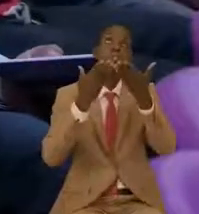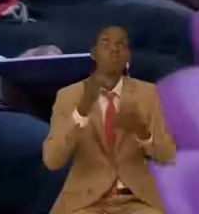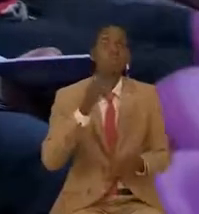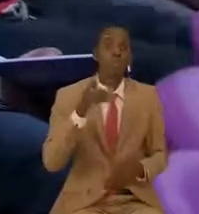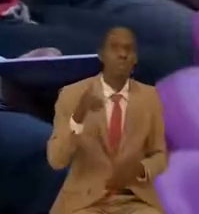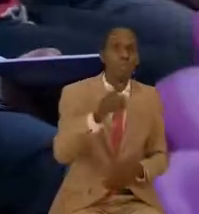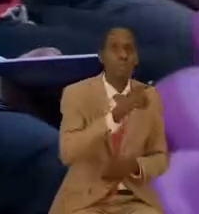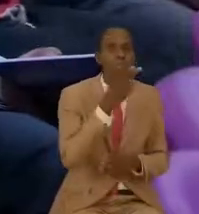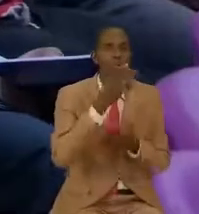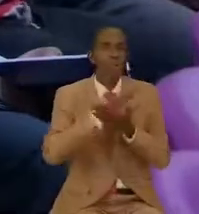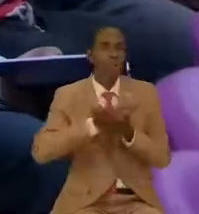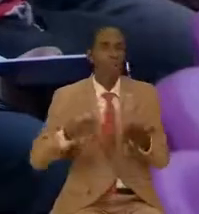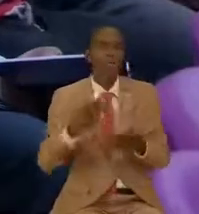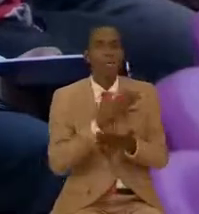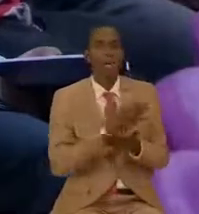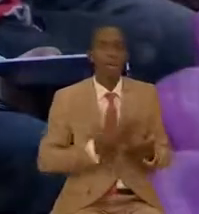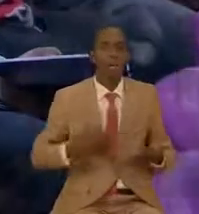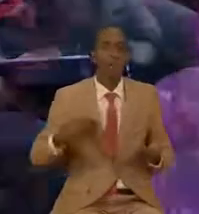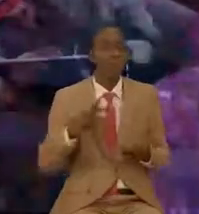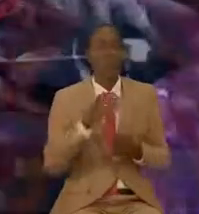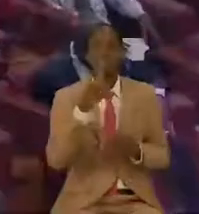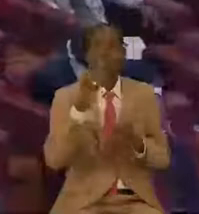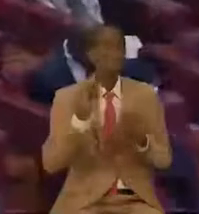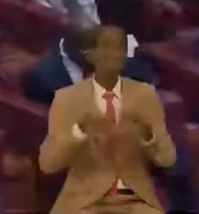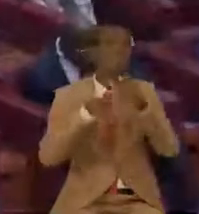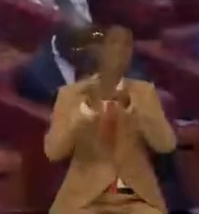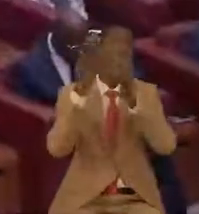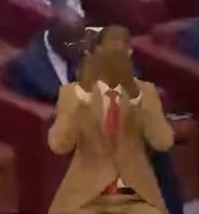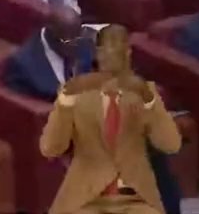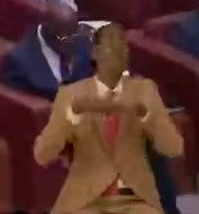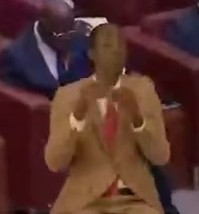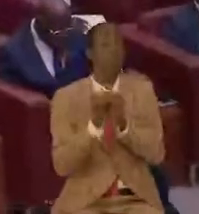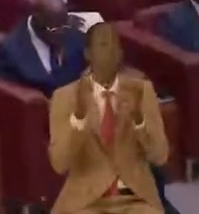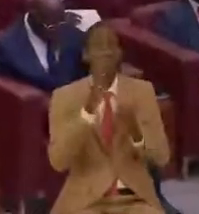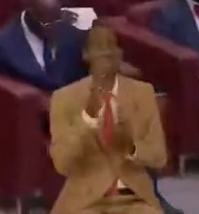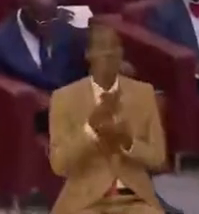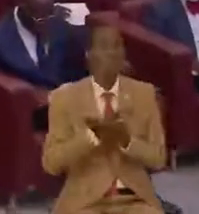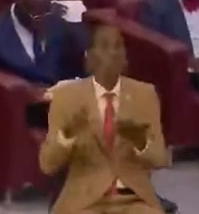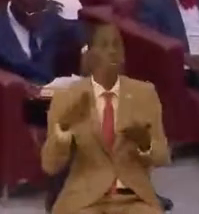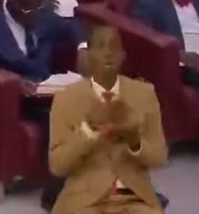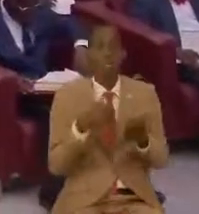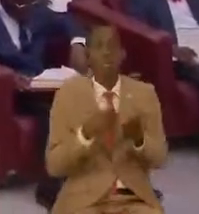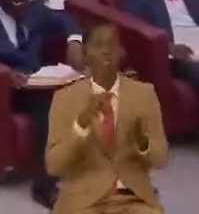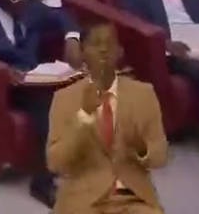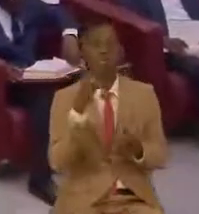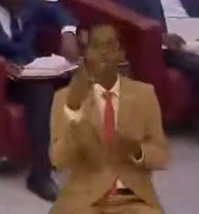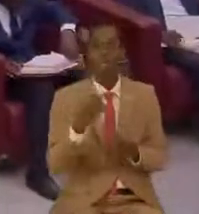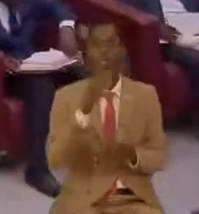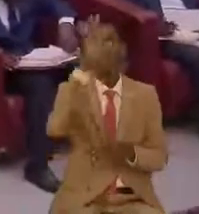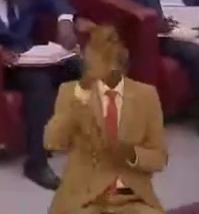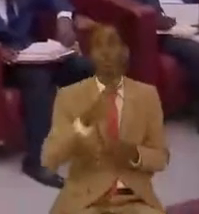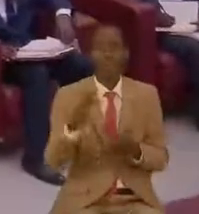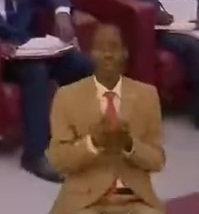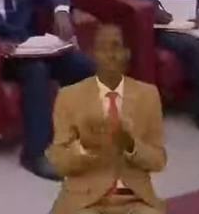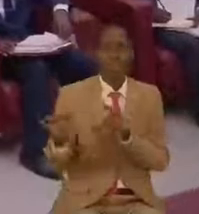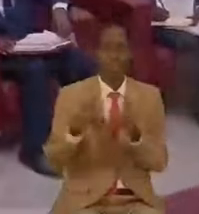Pour vous faire paraître devant lui saint, il n'y a personne qui puisse aller au ciel sans la sainteté. C'est la croix